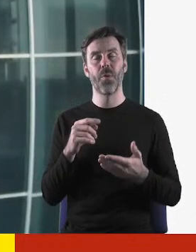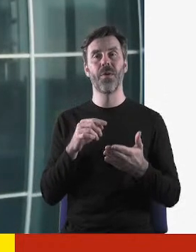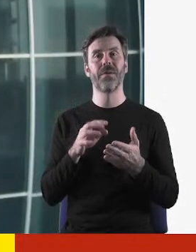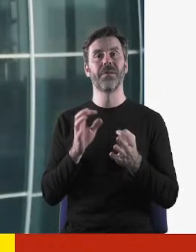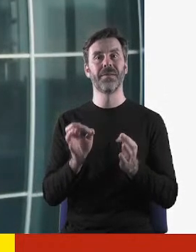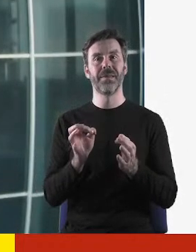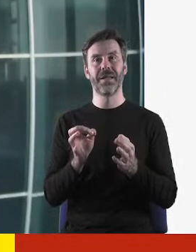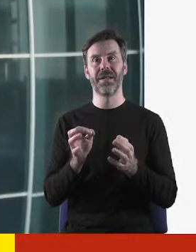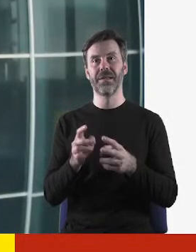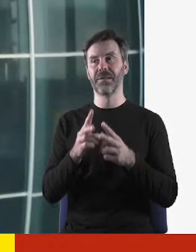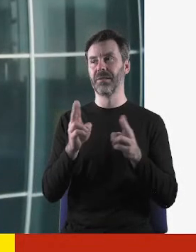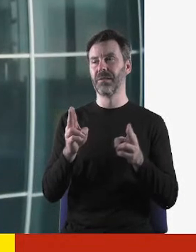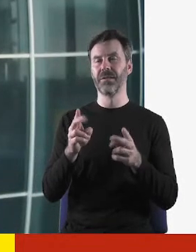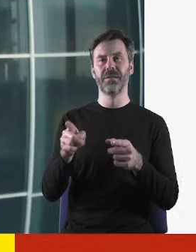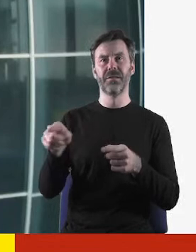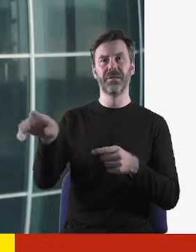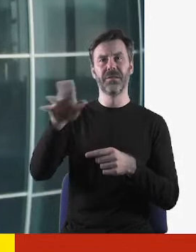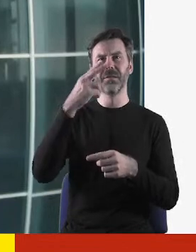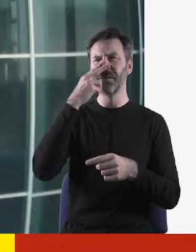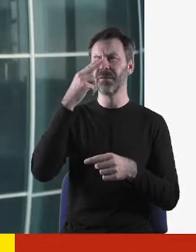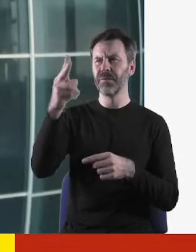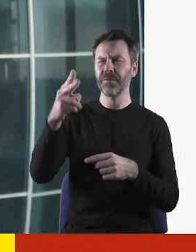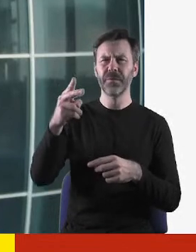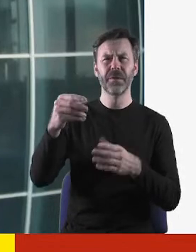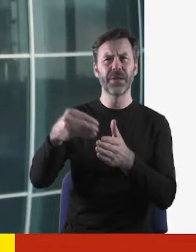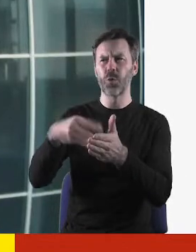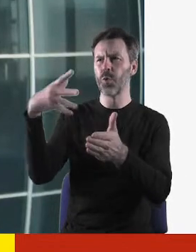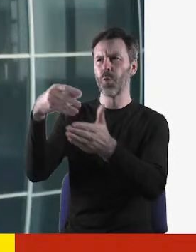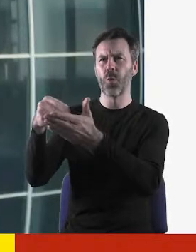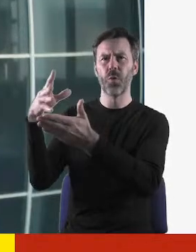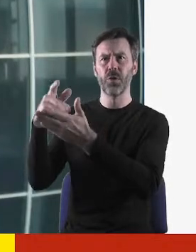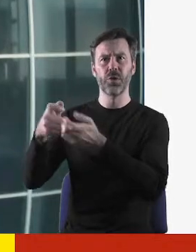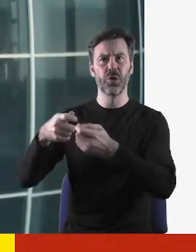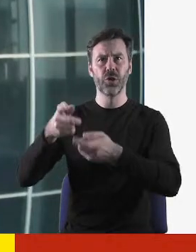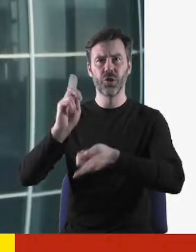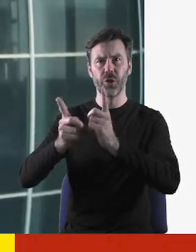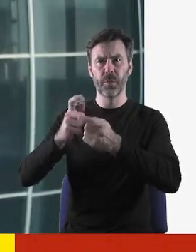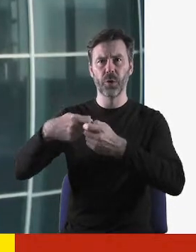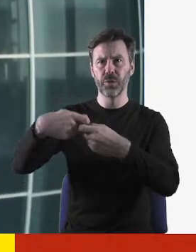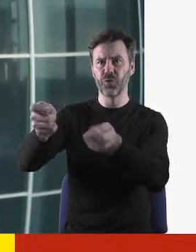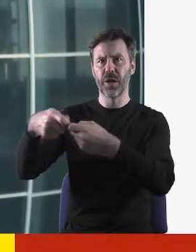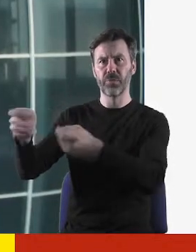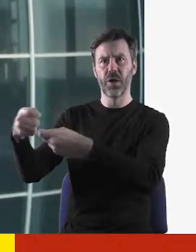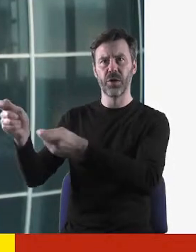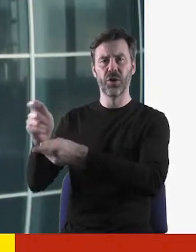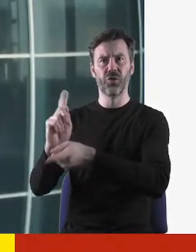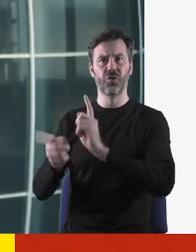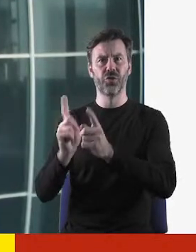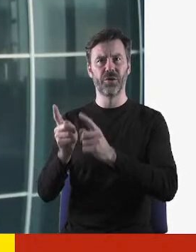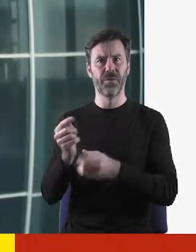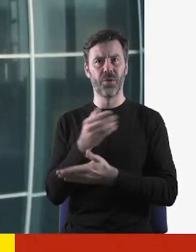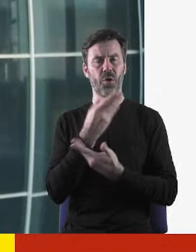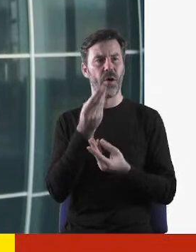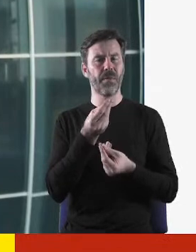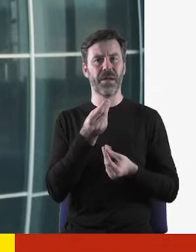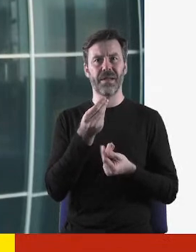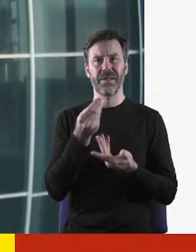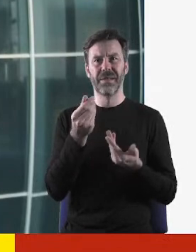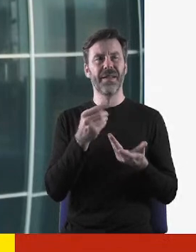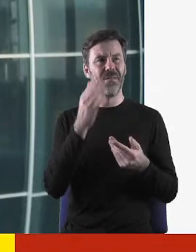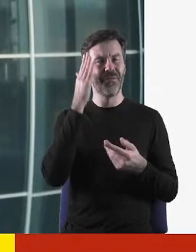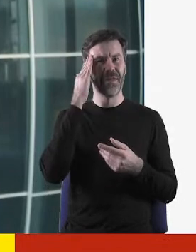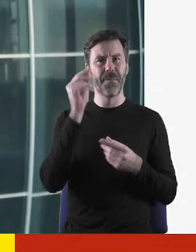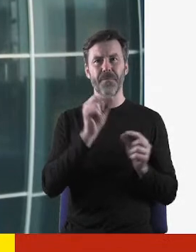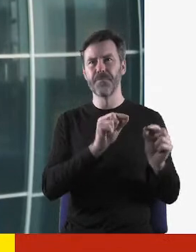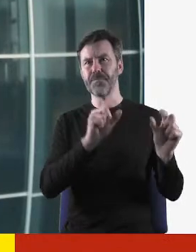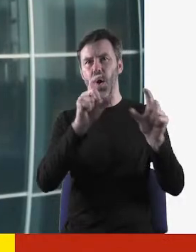kiedy patrzy się na rynek nieruchomości, to w zasadzie wszystko idzie, bo wszyscy uciekają z gotówki, uciekają przed inflacją,